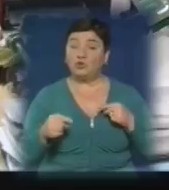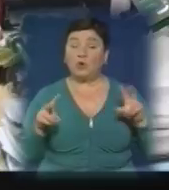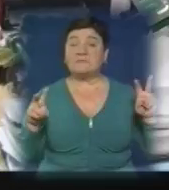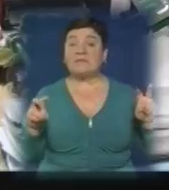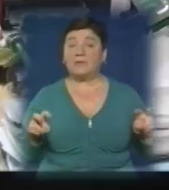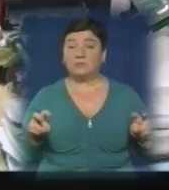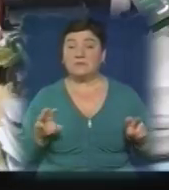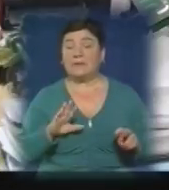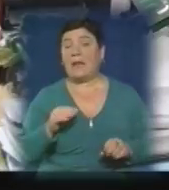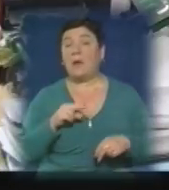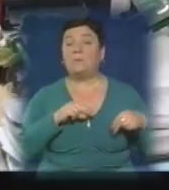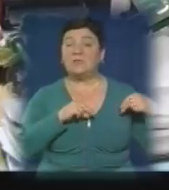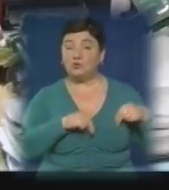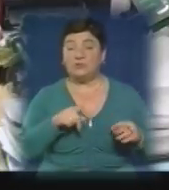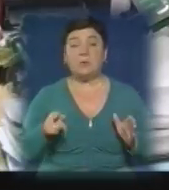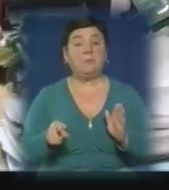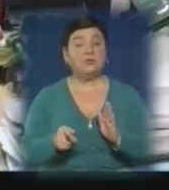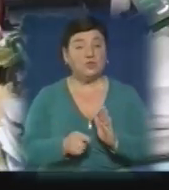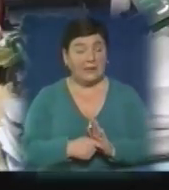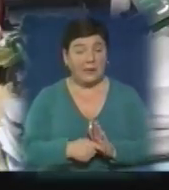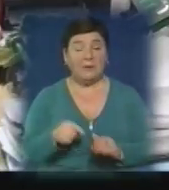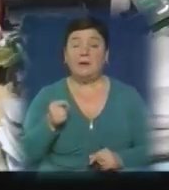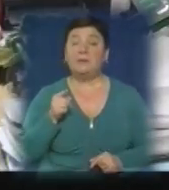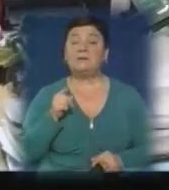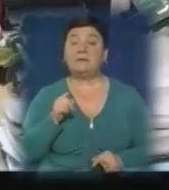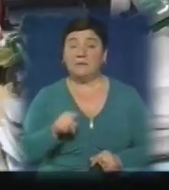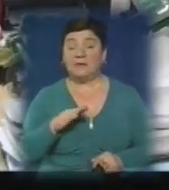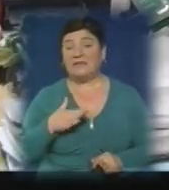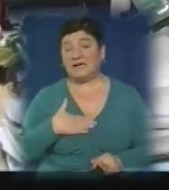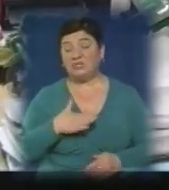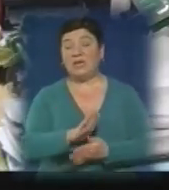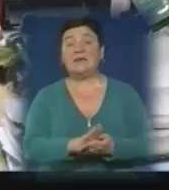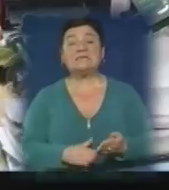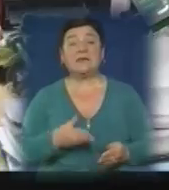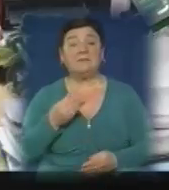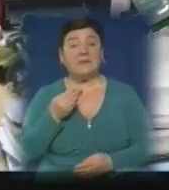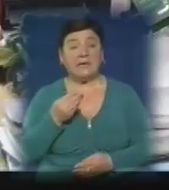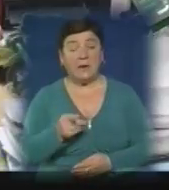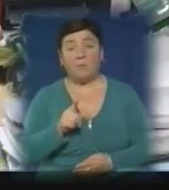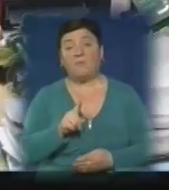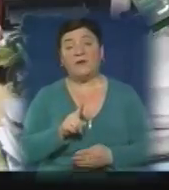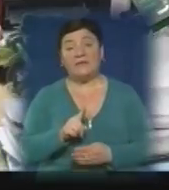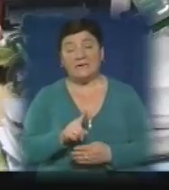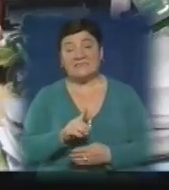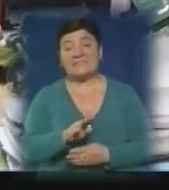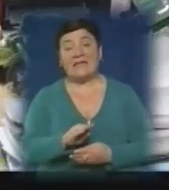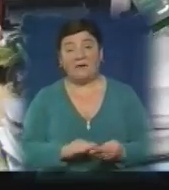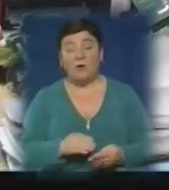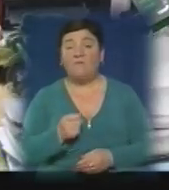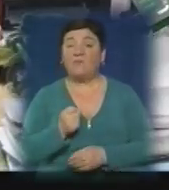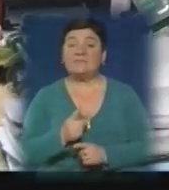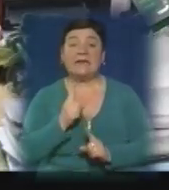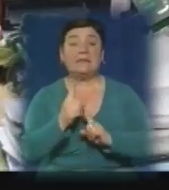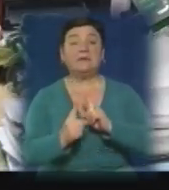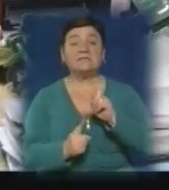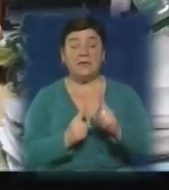став непрацюючим пенсіонером, тоді наші заявники мають подати заяву і вказати зміни,